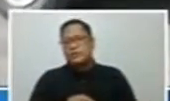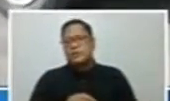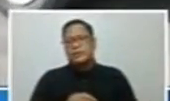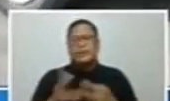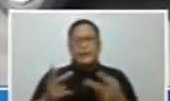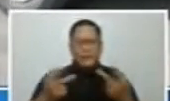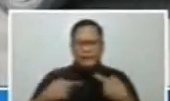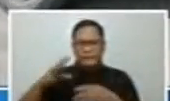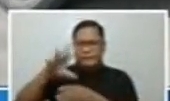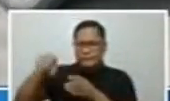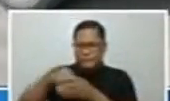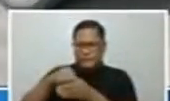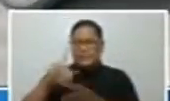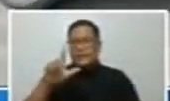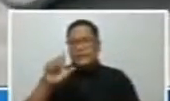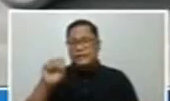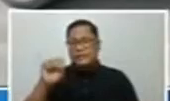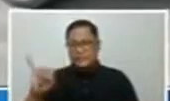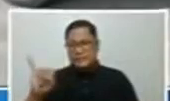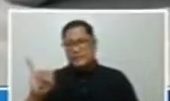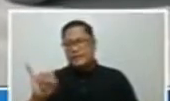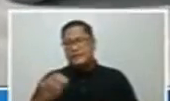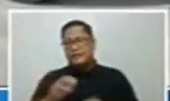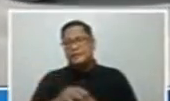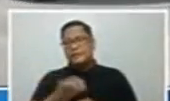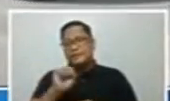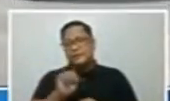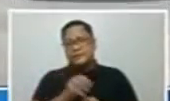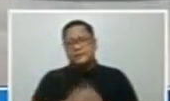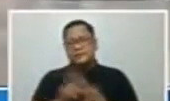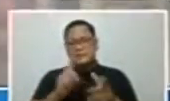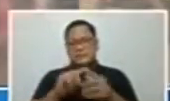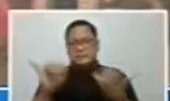saka nakitaan ng positibo,